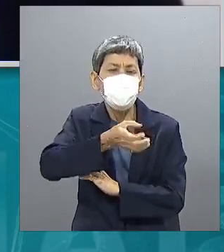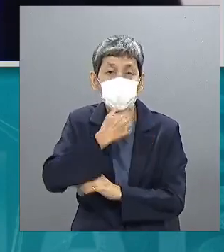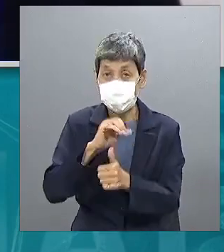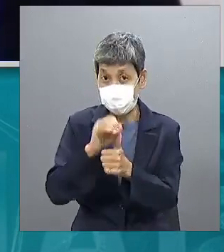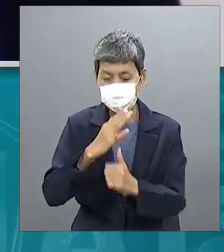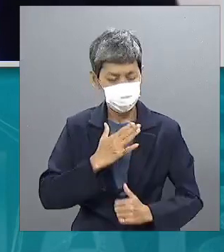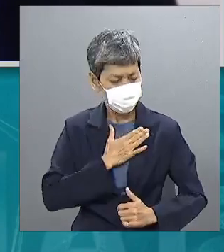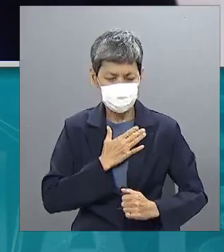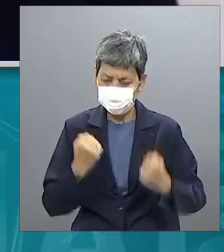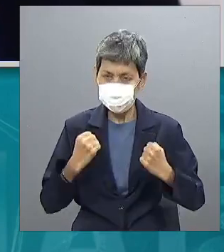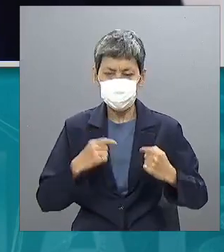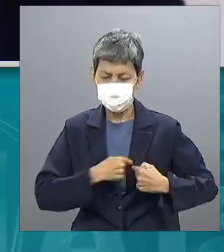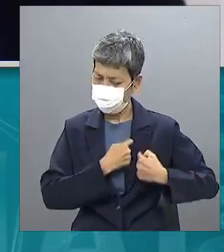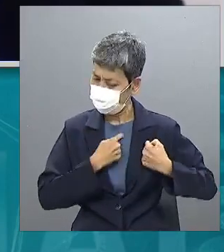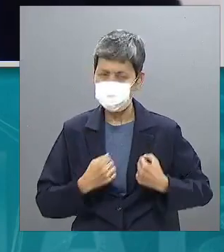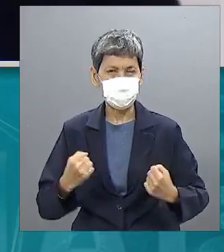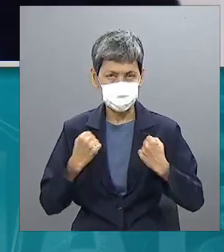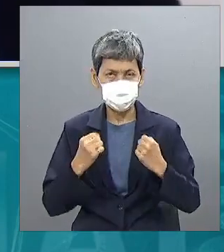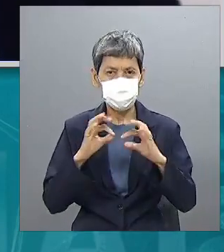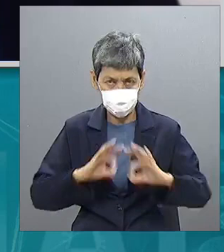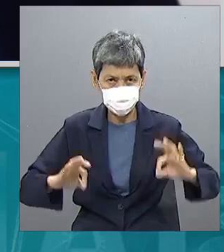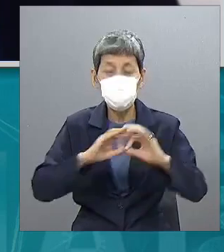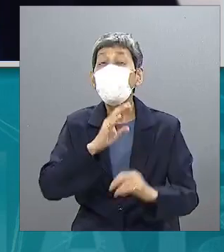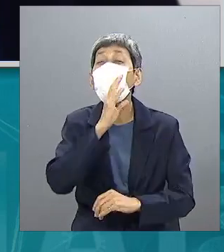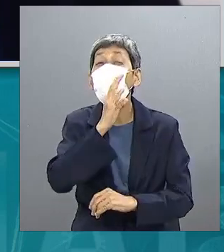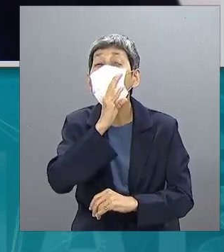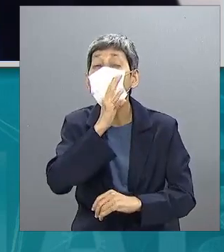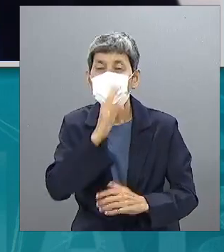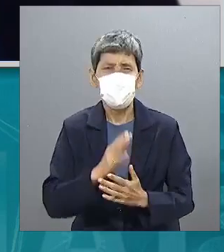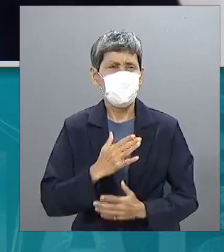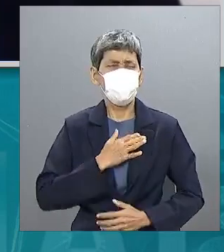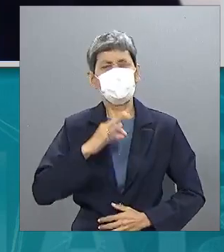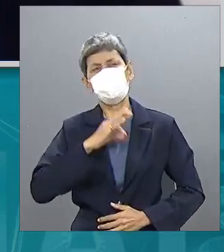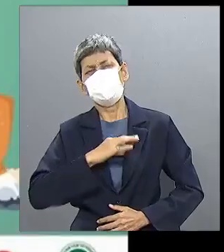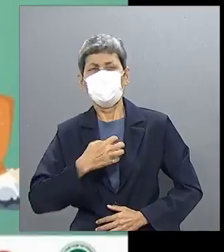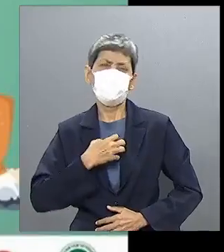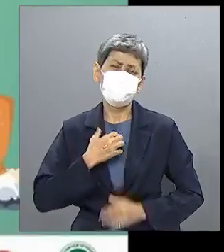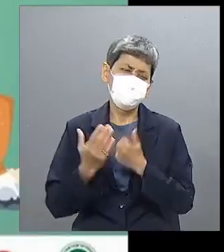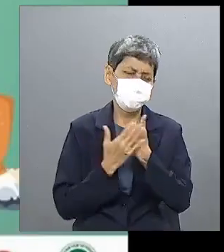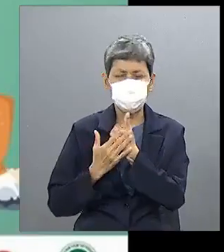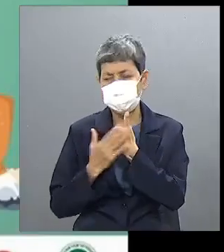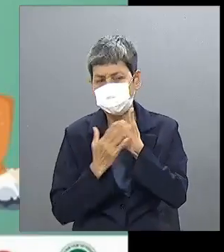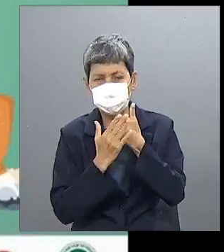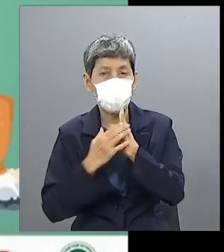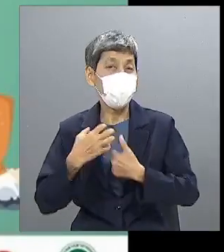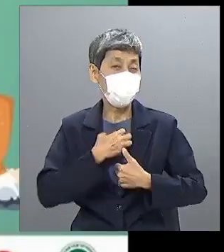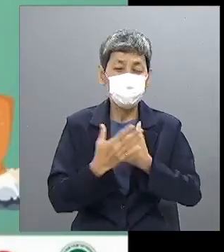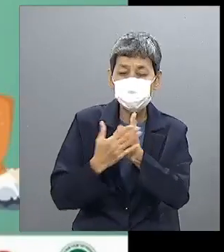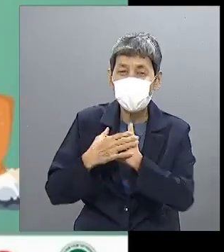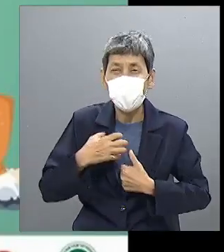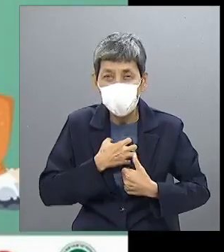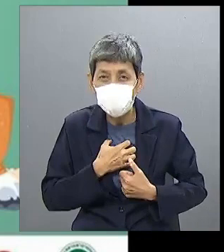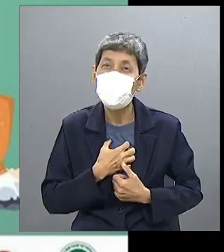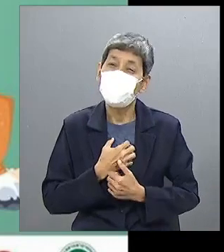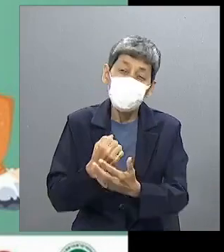สำคัญที่สุดในเรื่องของการเลิกบุหรี่นะครับแต่ถ้าสมมติว่าเรารู้สึกว่าเราอยากได้กำลังใจจากแต่บุคคลภายนอกนะครับหรือองค์กรที่เข้ามา